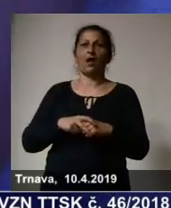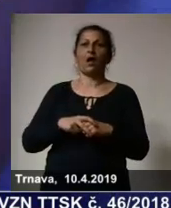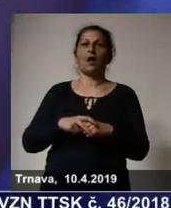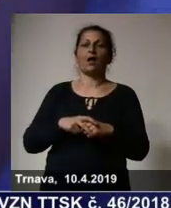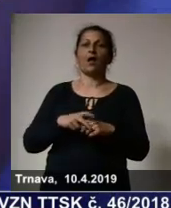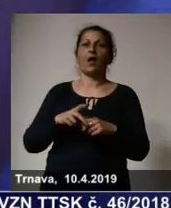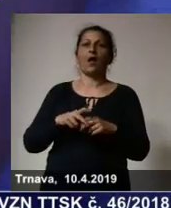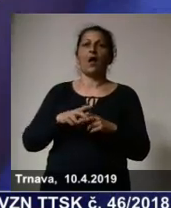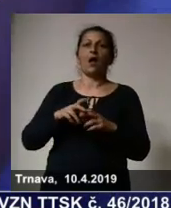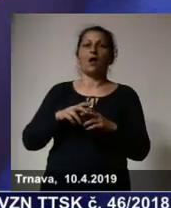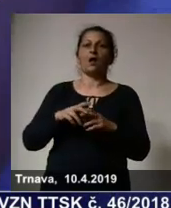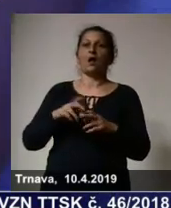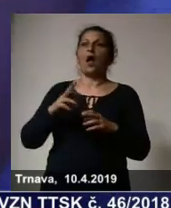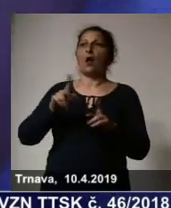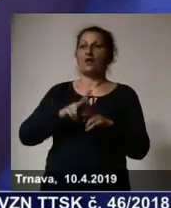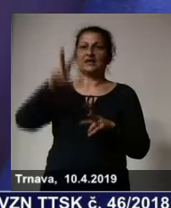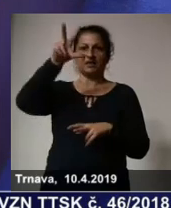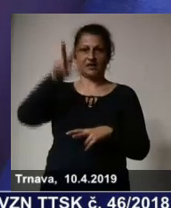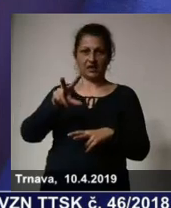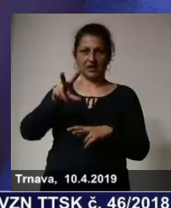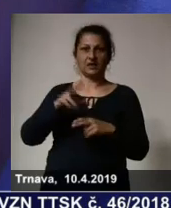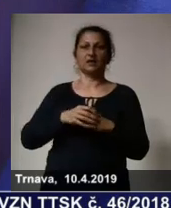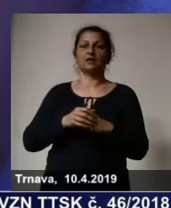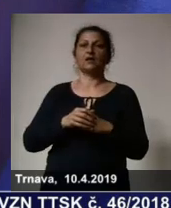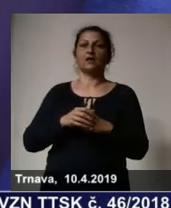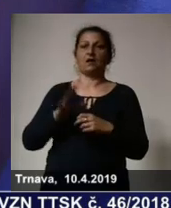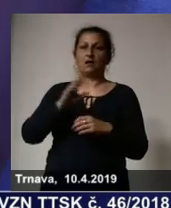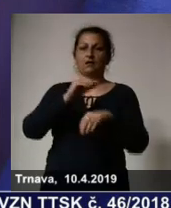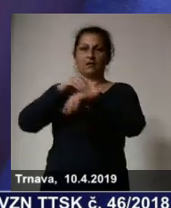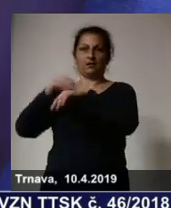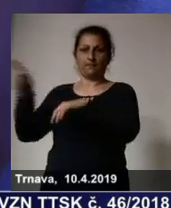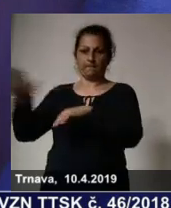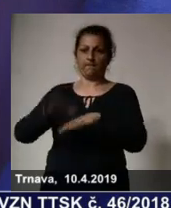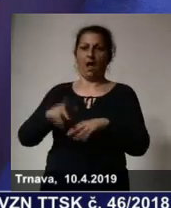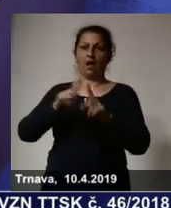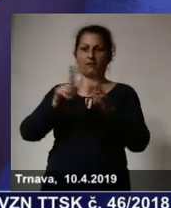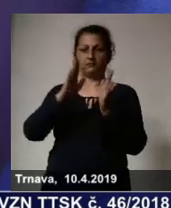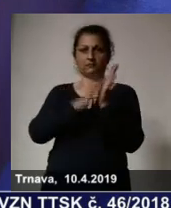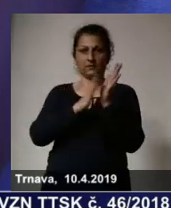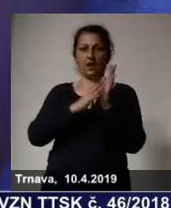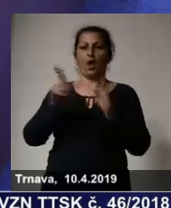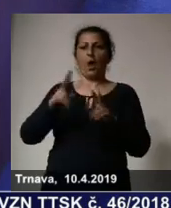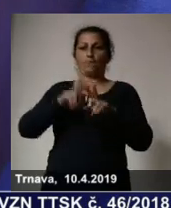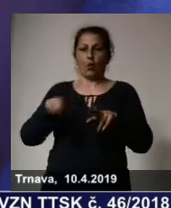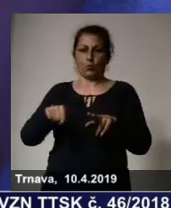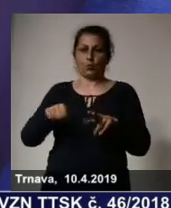do arabskej trojky, kde sú oprávnené náklady a tam by sme mohli zaradiť na obstaranie